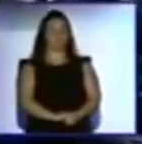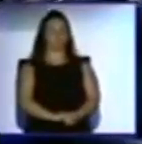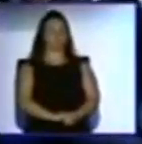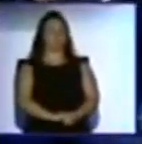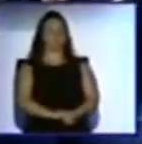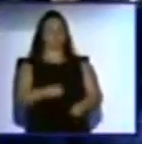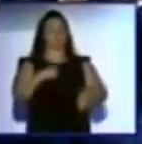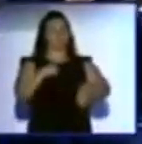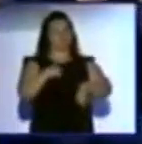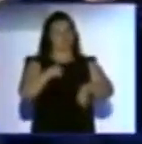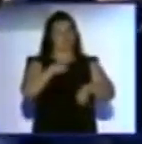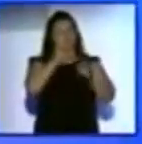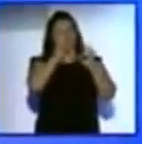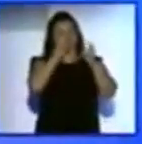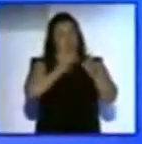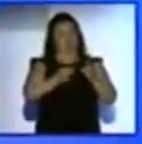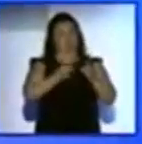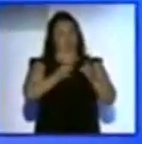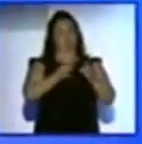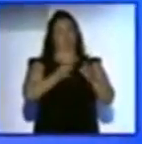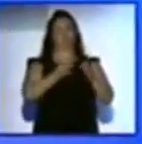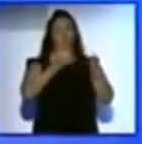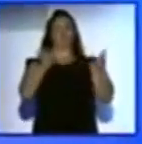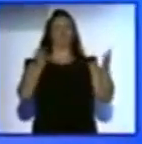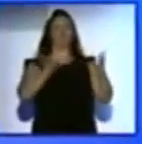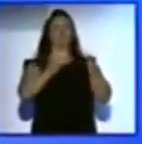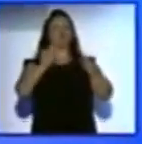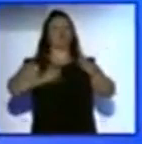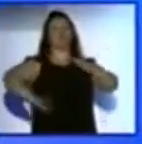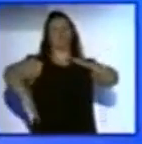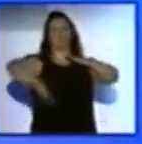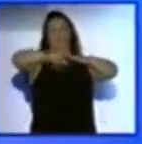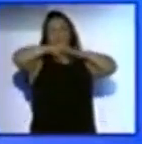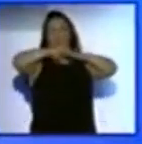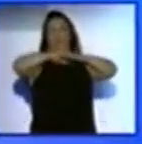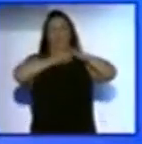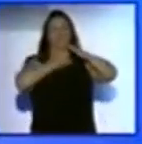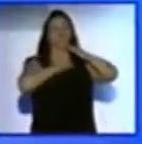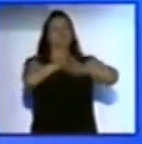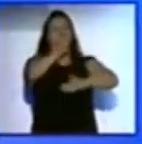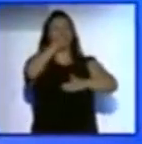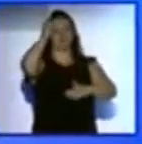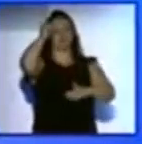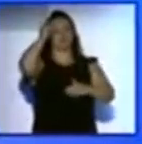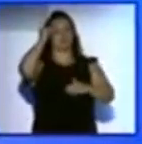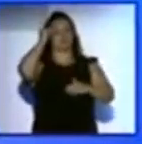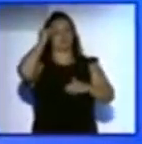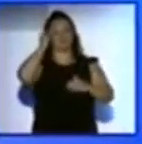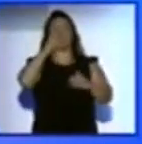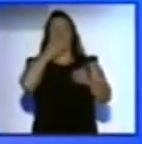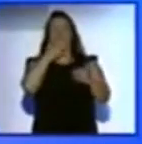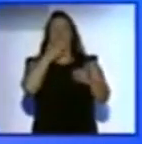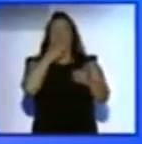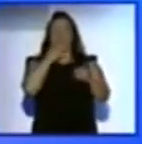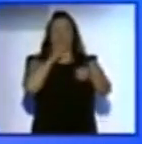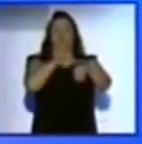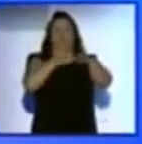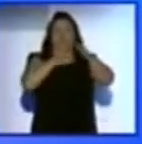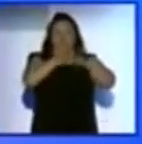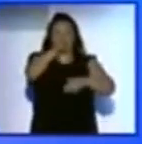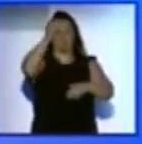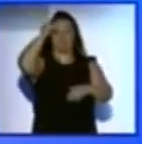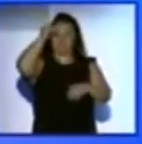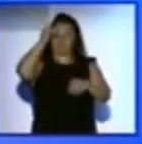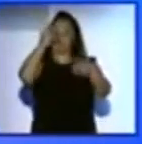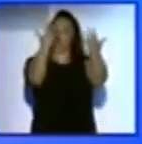Και θα ορίσουμε ελάχιστο όριο για την είσοδο στην ανώτατη εκπαίδευση, ώστε αυτοί που εισέρχονται